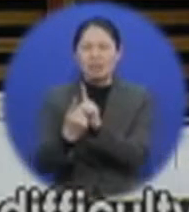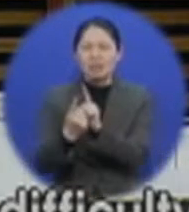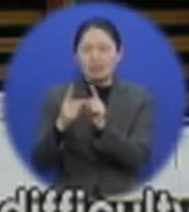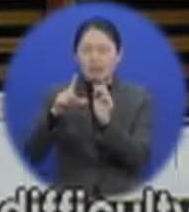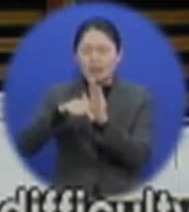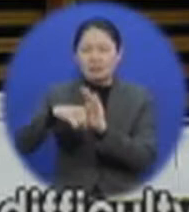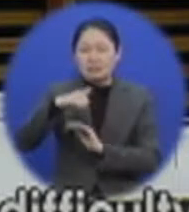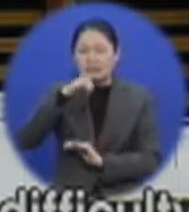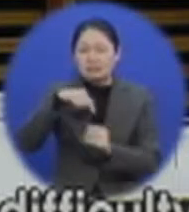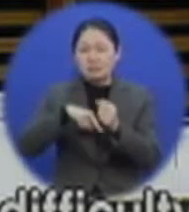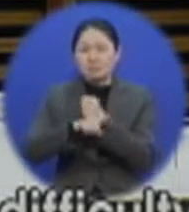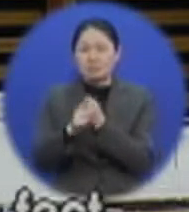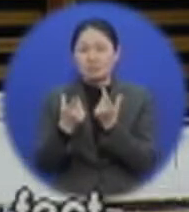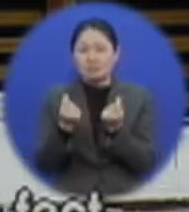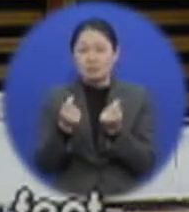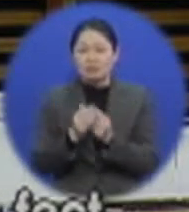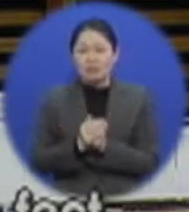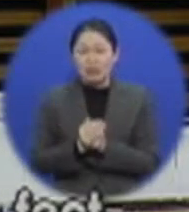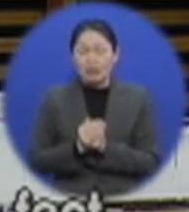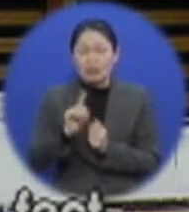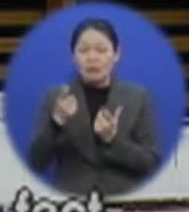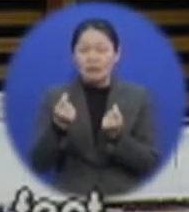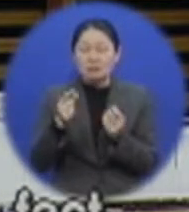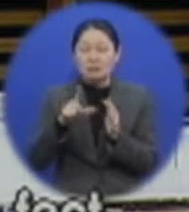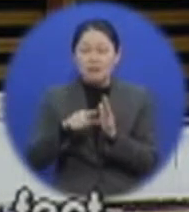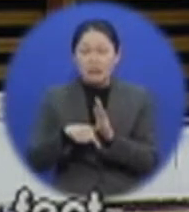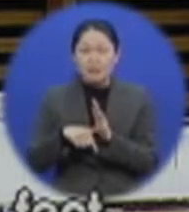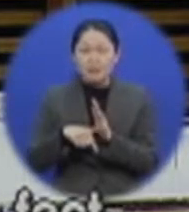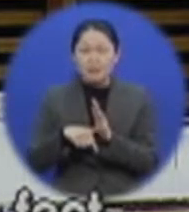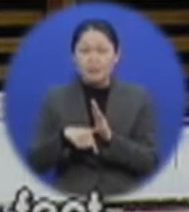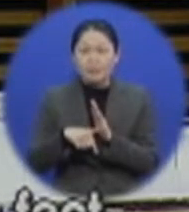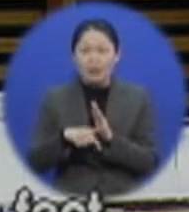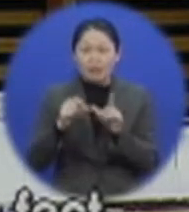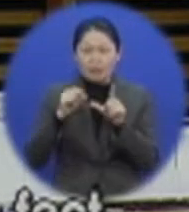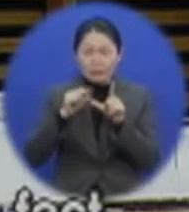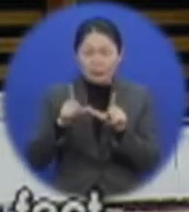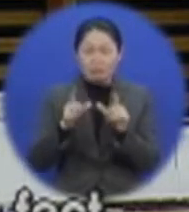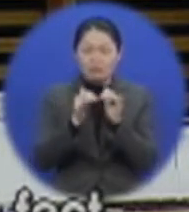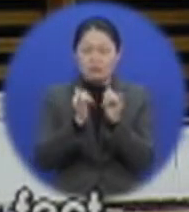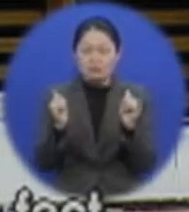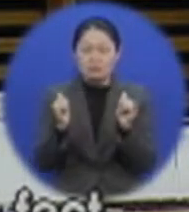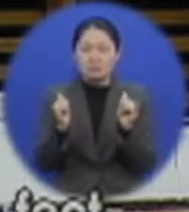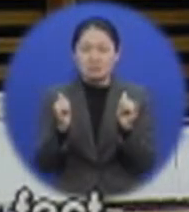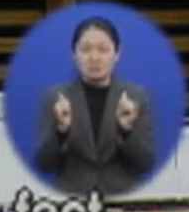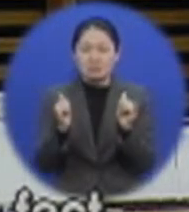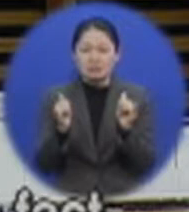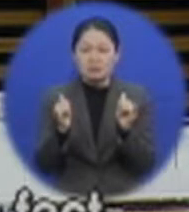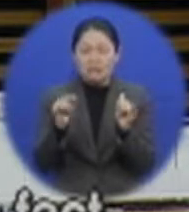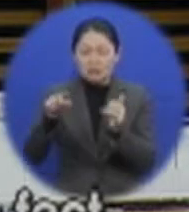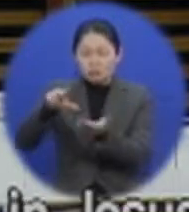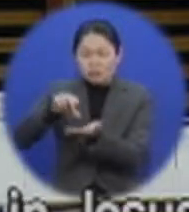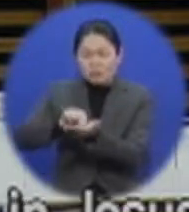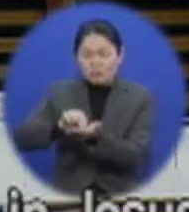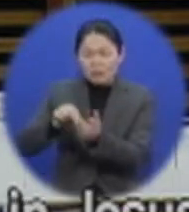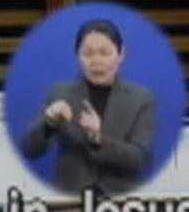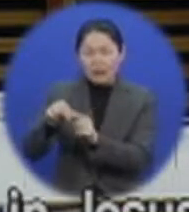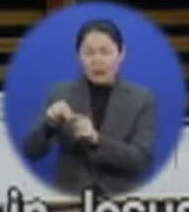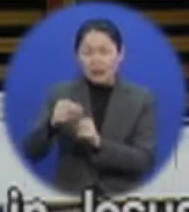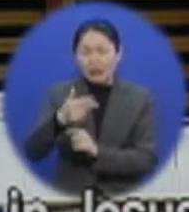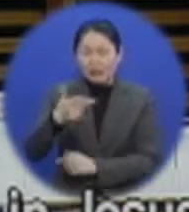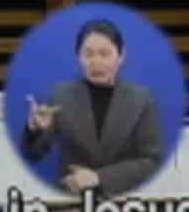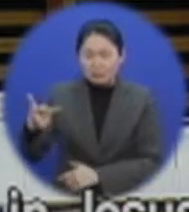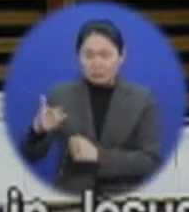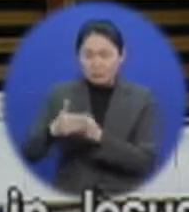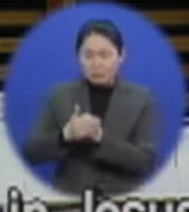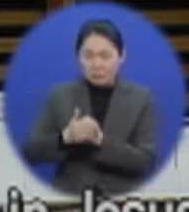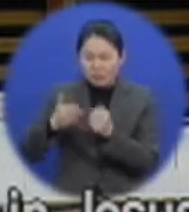때가 있단 말이죠 자 이와 같을 때 대부분의 사람들이 그 문제가 크다는 것에만